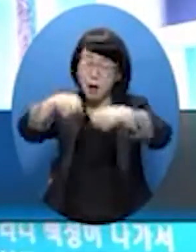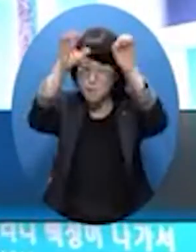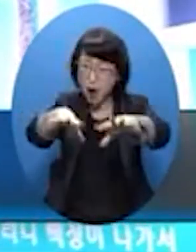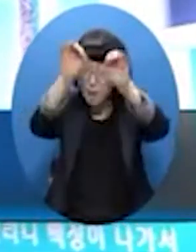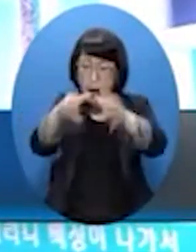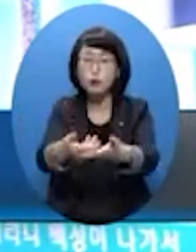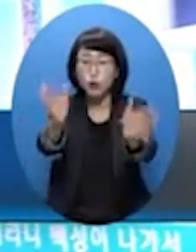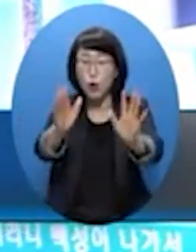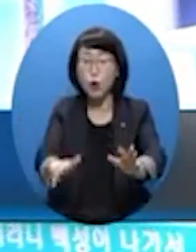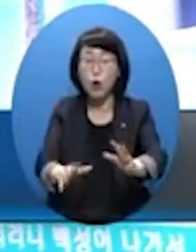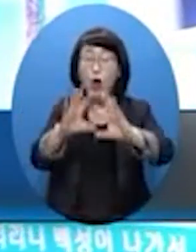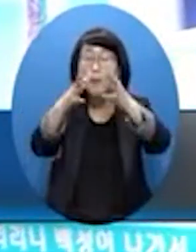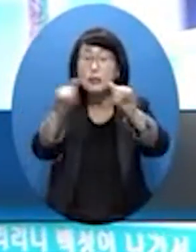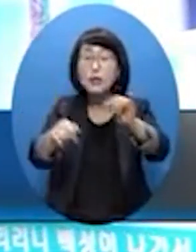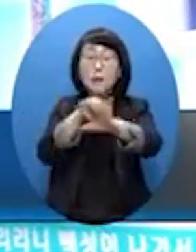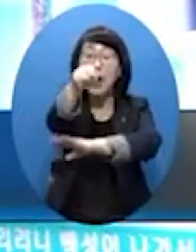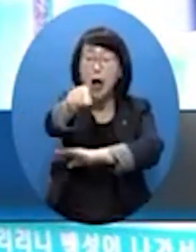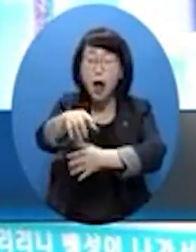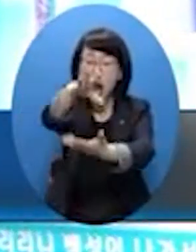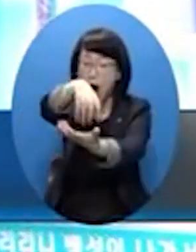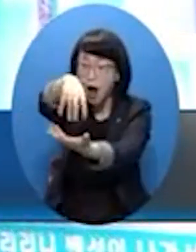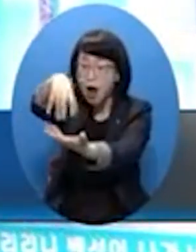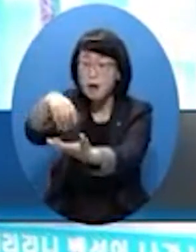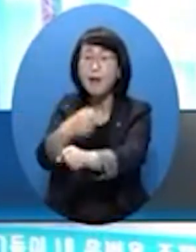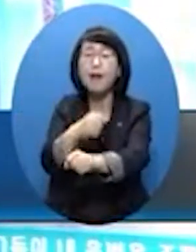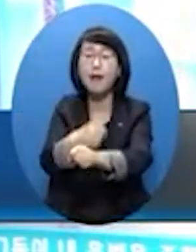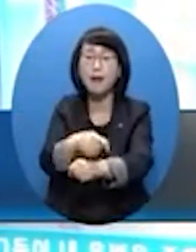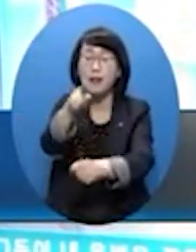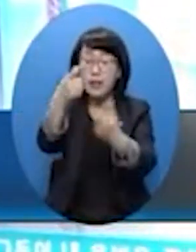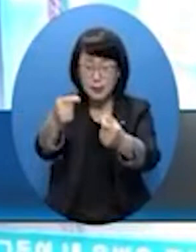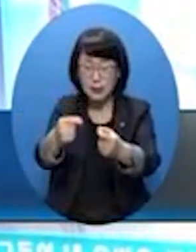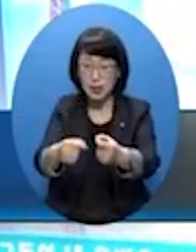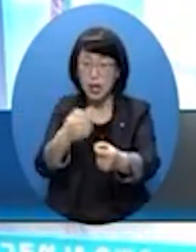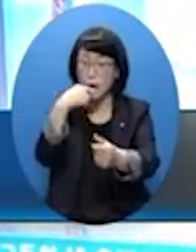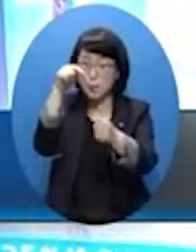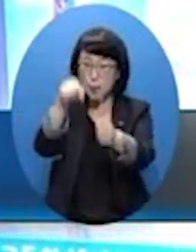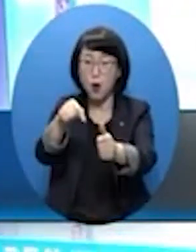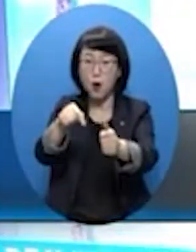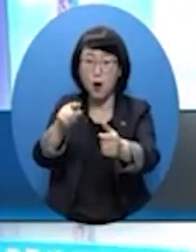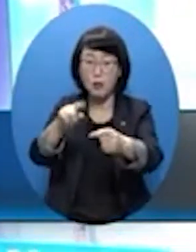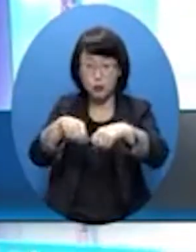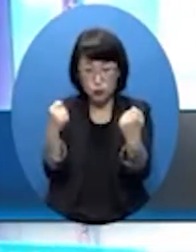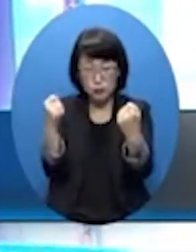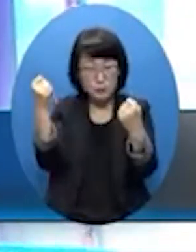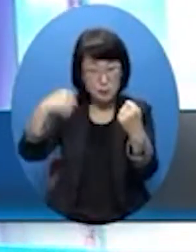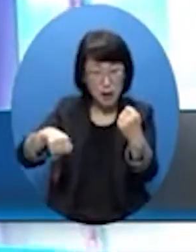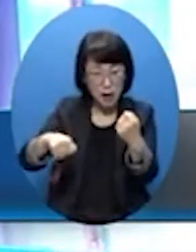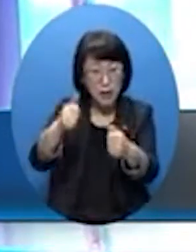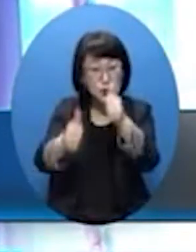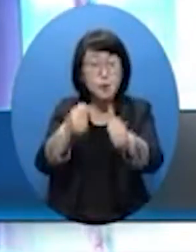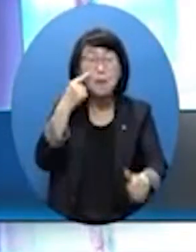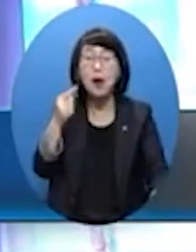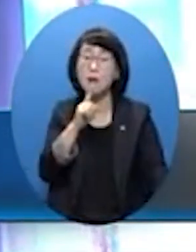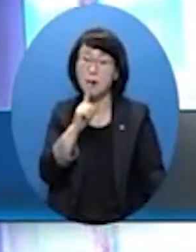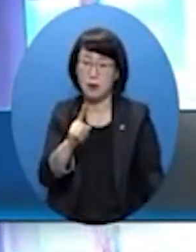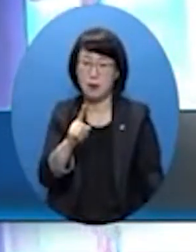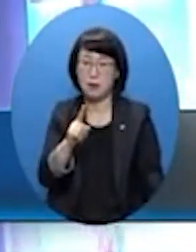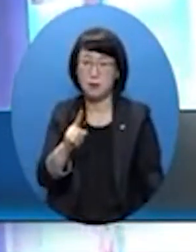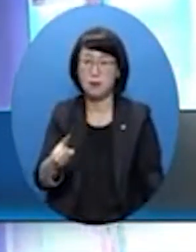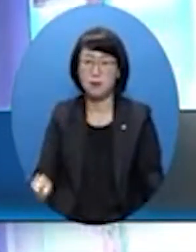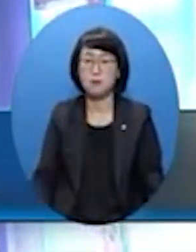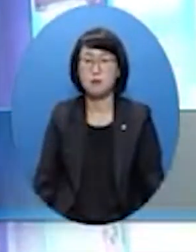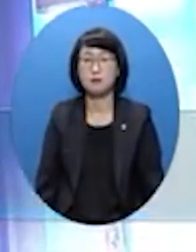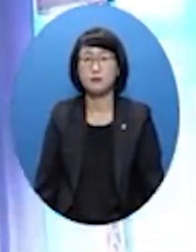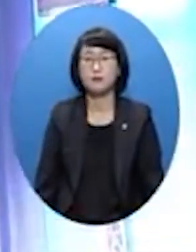백성이 나가서 일용할 것을 날마다 거둘 것이라 이같이 하여 그들이 내 율법을 줄여 1 아니하나 내가 시험 아니라 말씀하셨습니다